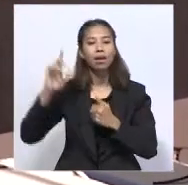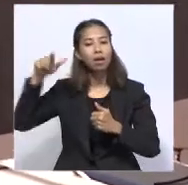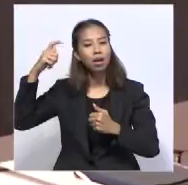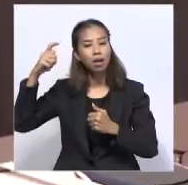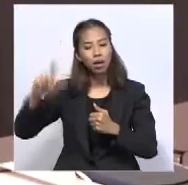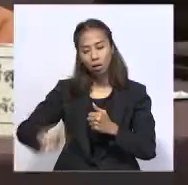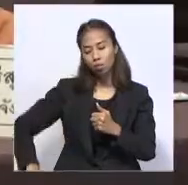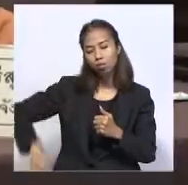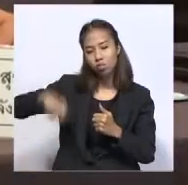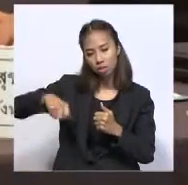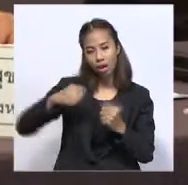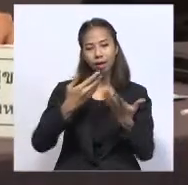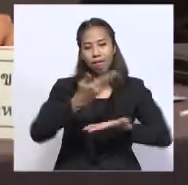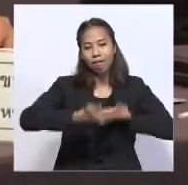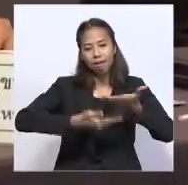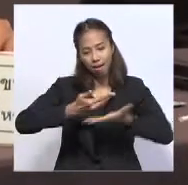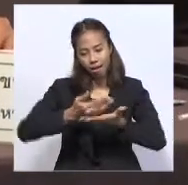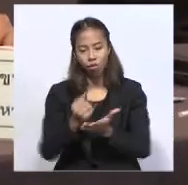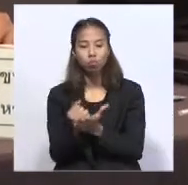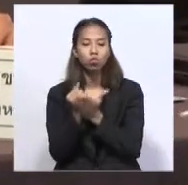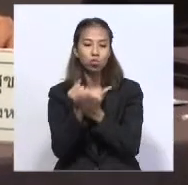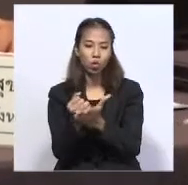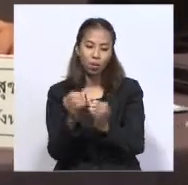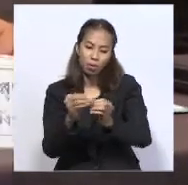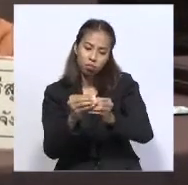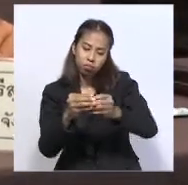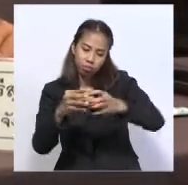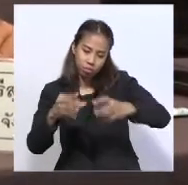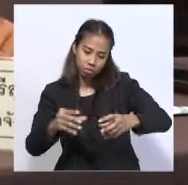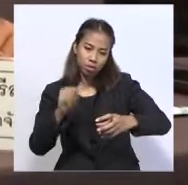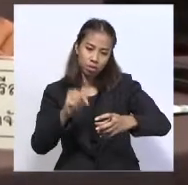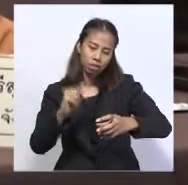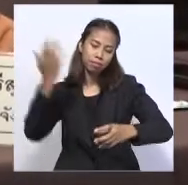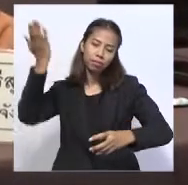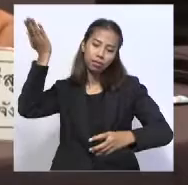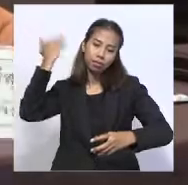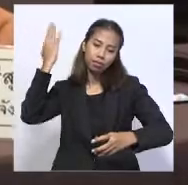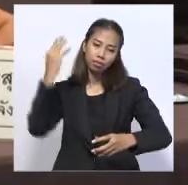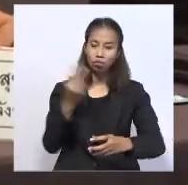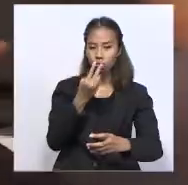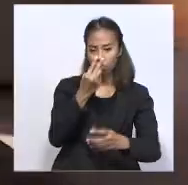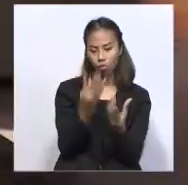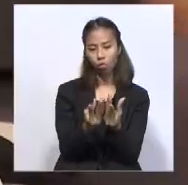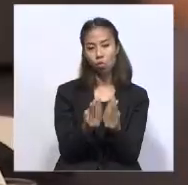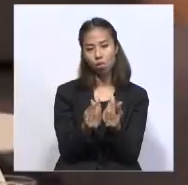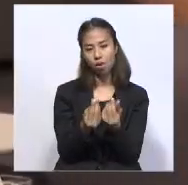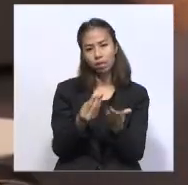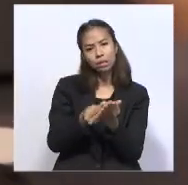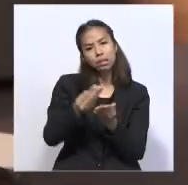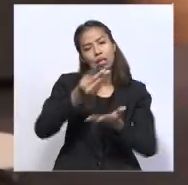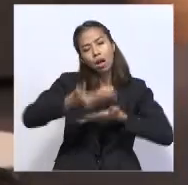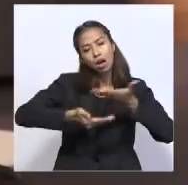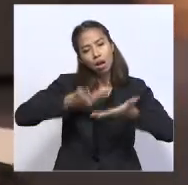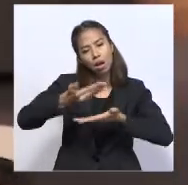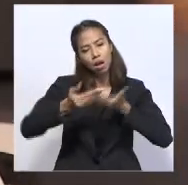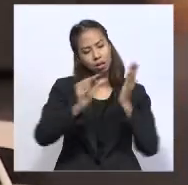ไทยกัมพูชาด้วยนะครับให้ขยายตัวเพิ่มมากขึ้นซึ่งที่ผ่านมานะครับถ้าเรามาดูตัวเลขนะครับเป็นมูลค่า